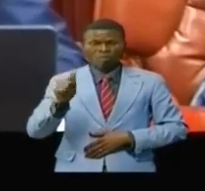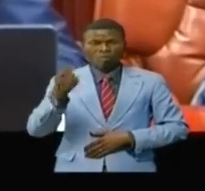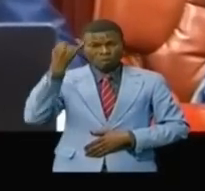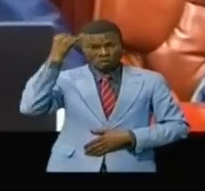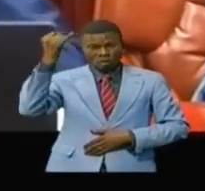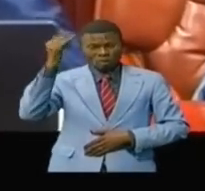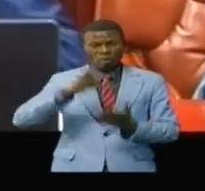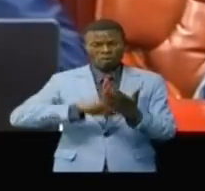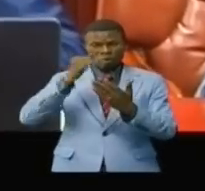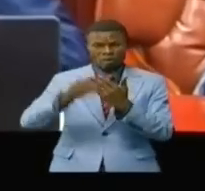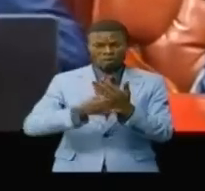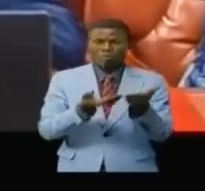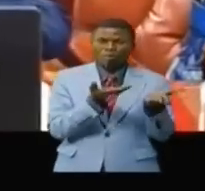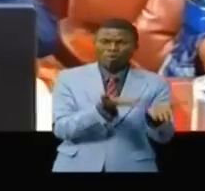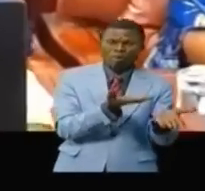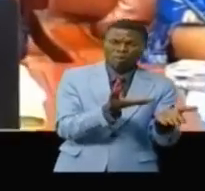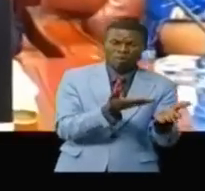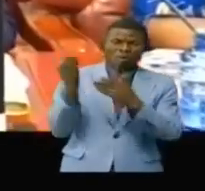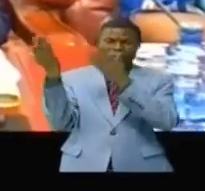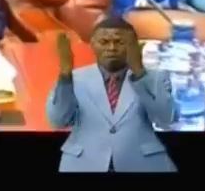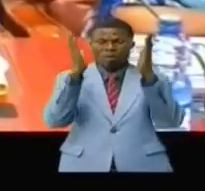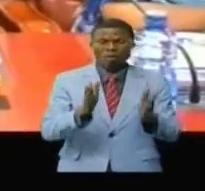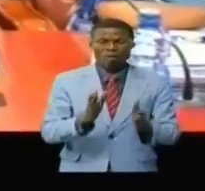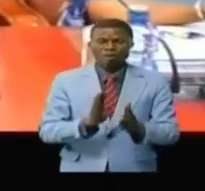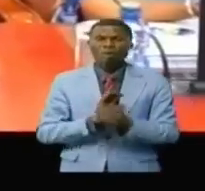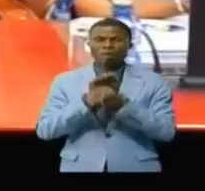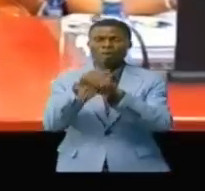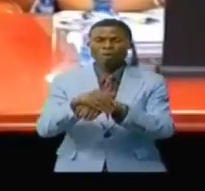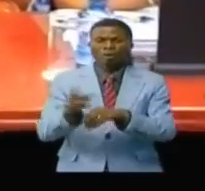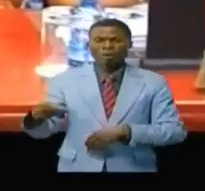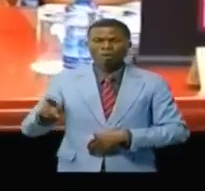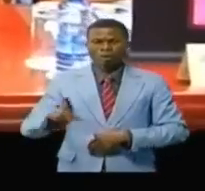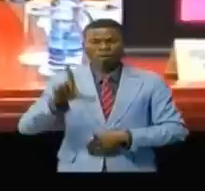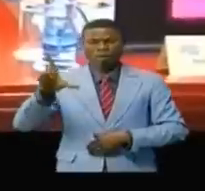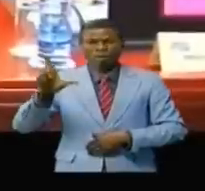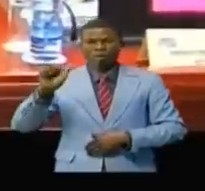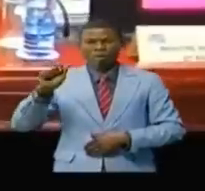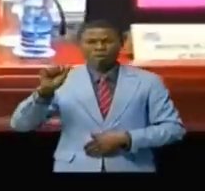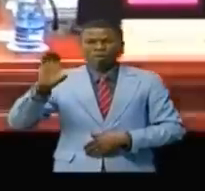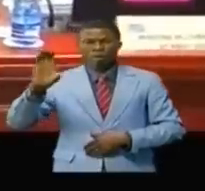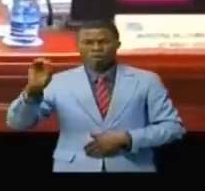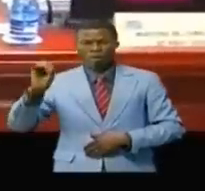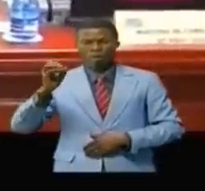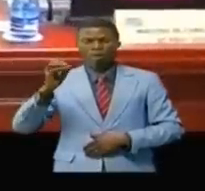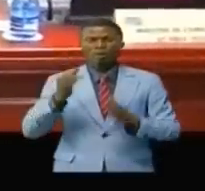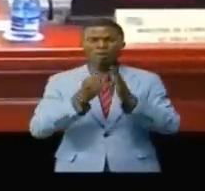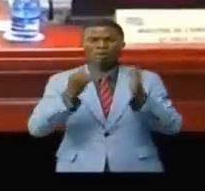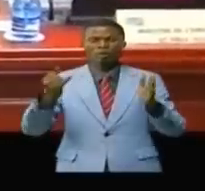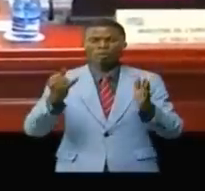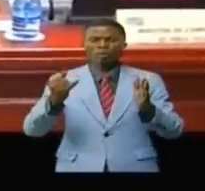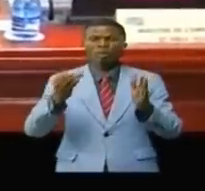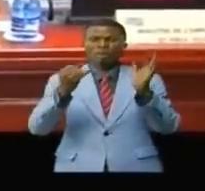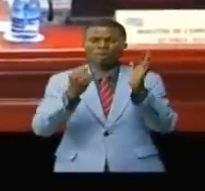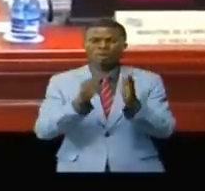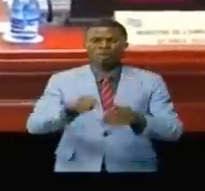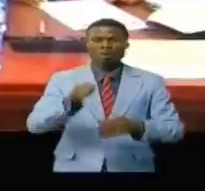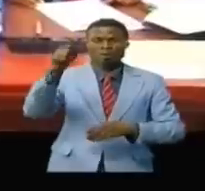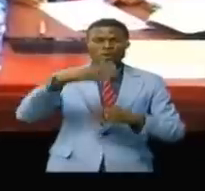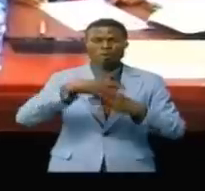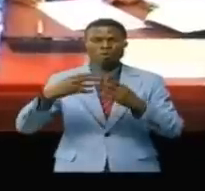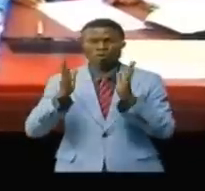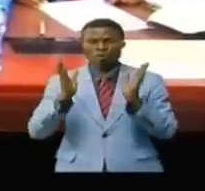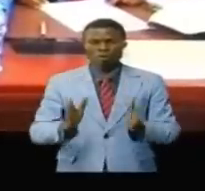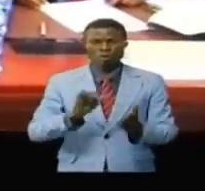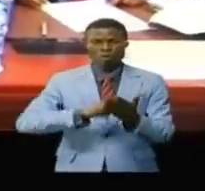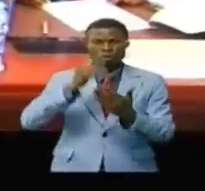du projet de facilitation du commerce et intégration dans la région de Grand Lac pour un montant de 76 millions de dollars américains.